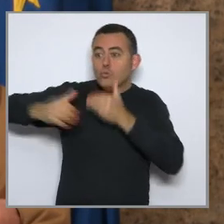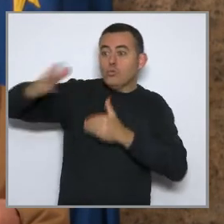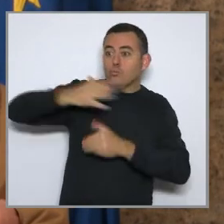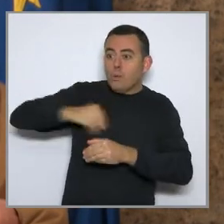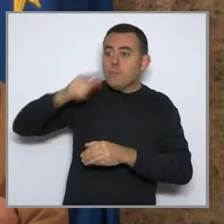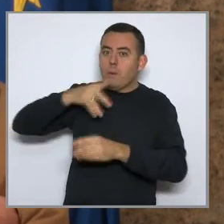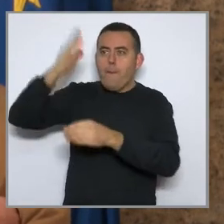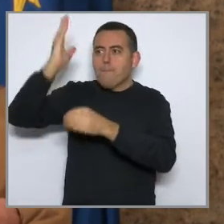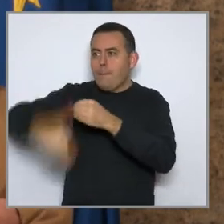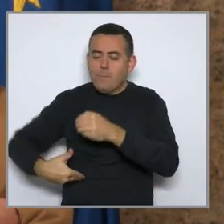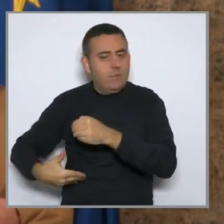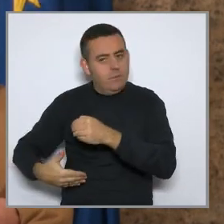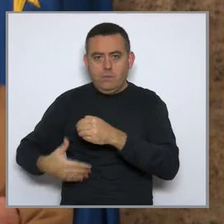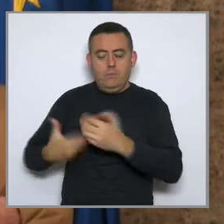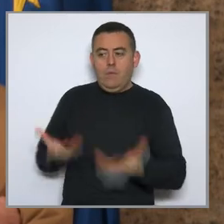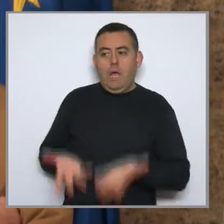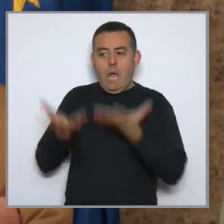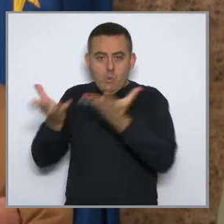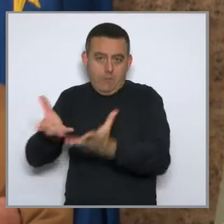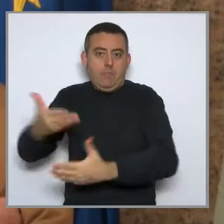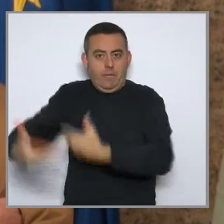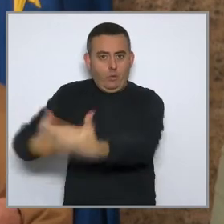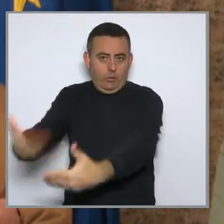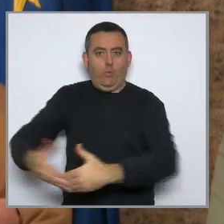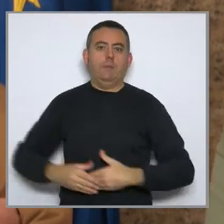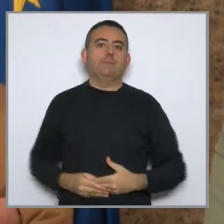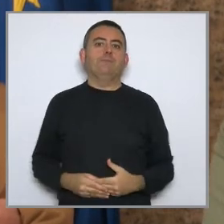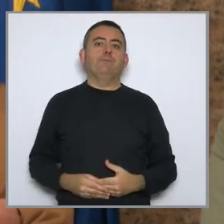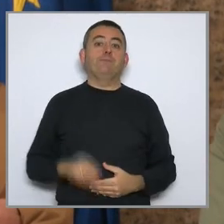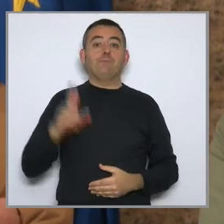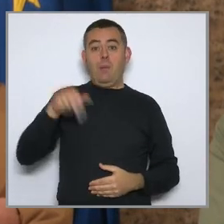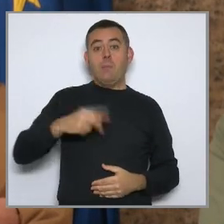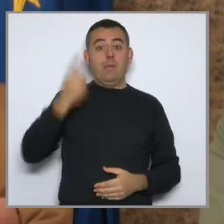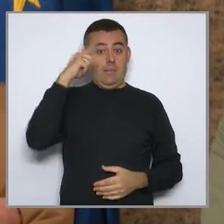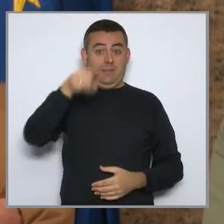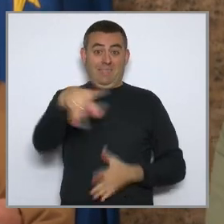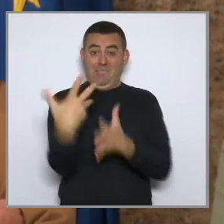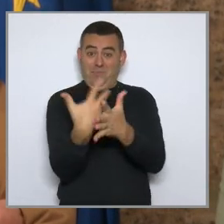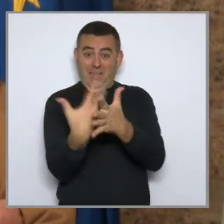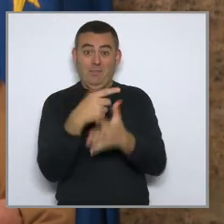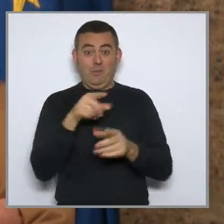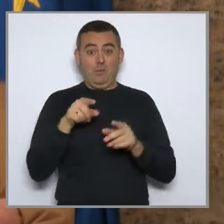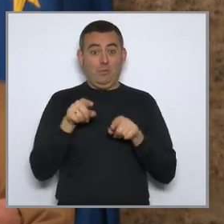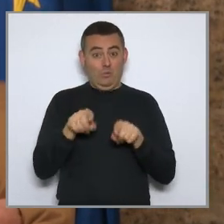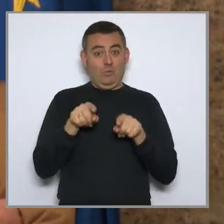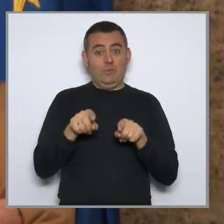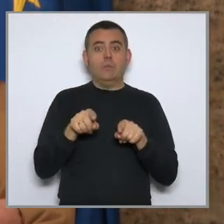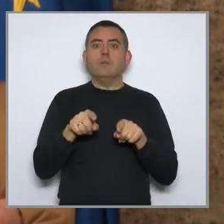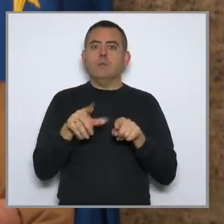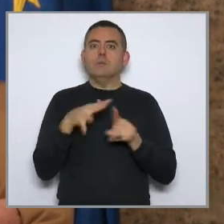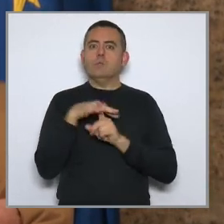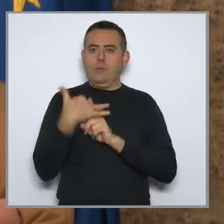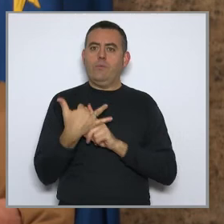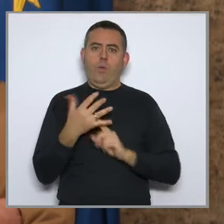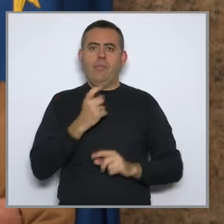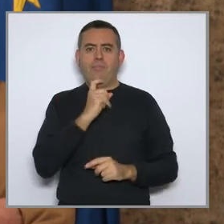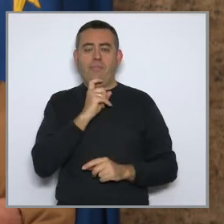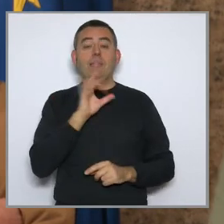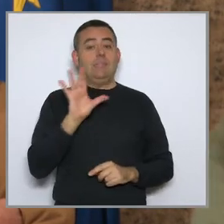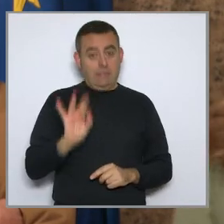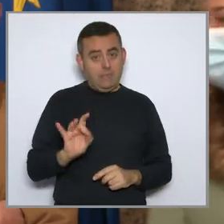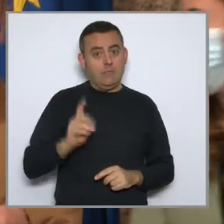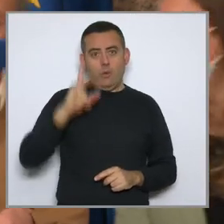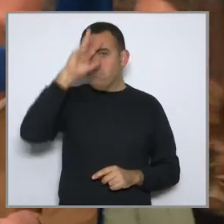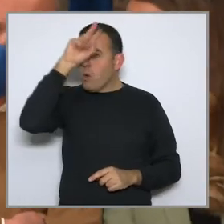aquests. I en qualsevol cas la situació és una situació ben difícil, com vostè descriu, nosaltres estem profundament preocupats, però amb tota la fortalesa